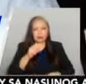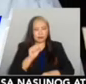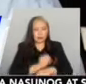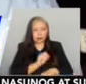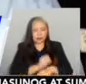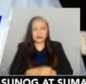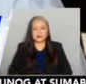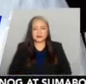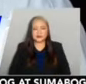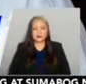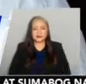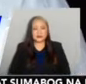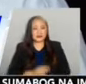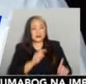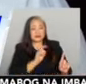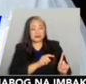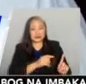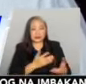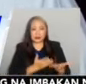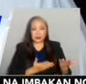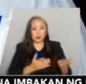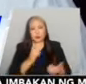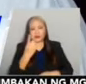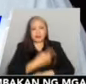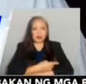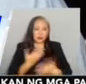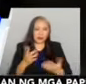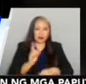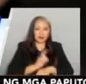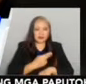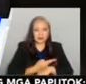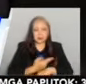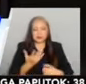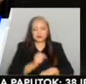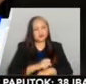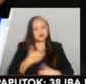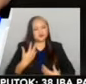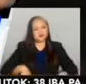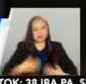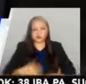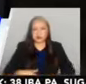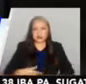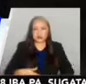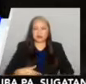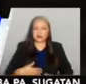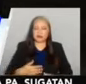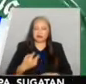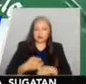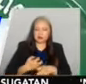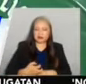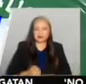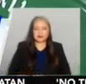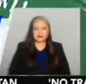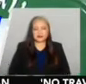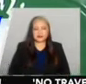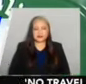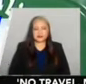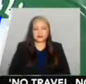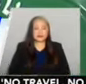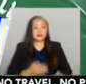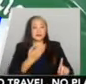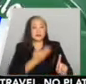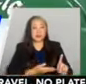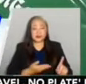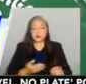na mawala kami ng hanap buhay. Malaking bagay na sa amin yun. Si Eduardo, halos 2 linggo pa lang mula nang makuha ang bago niyang